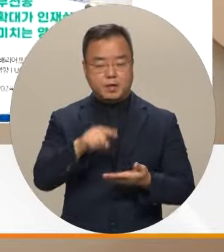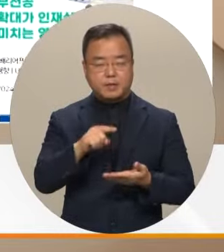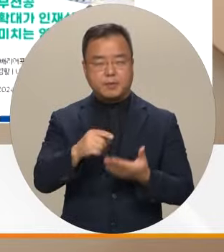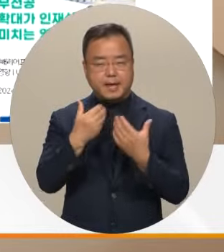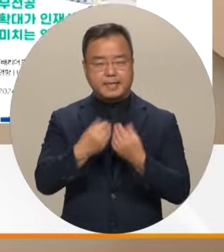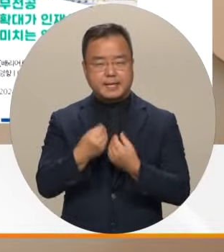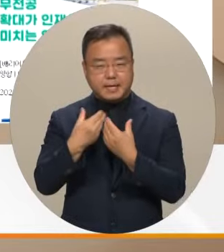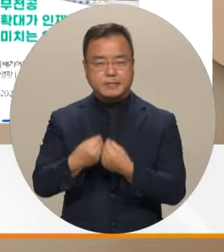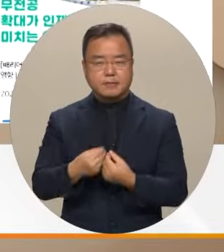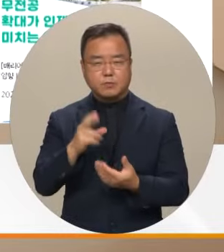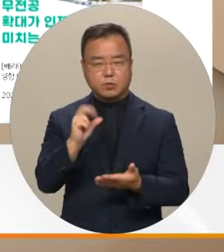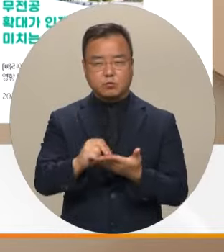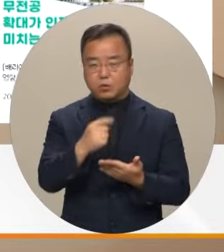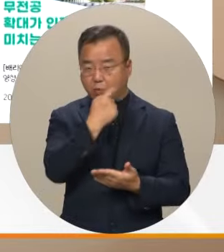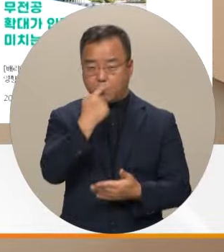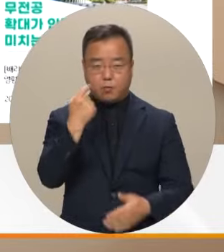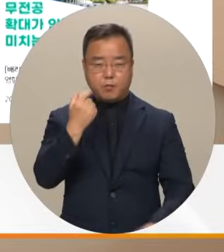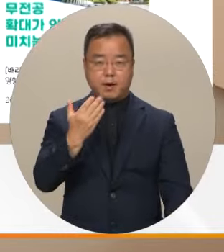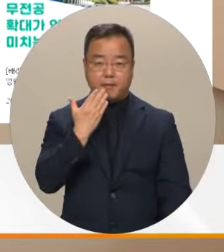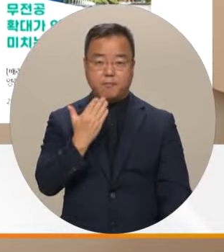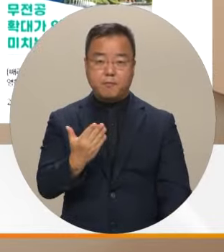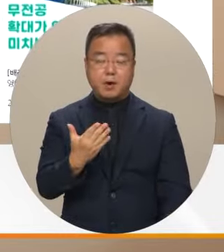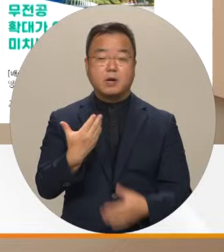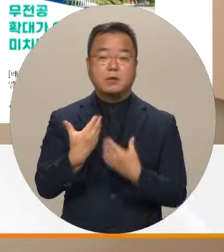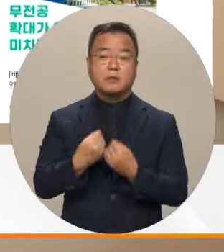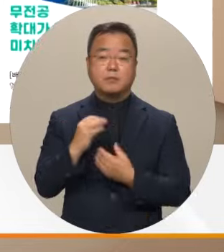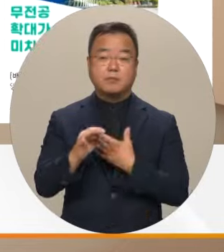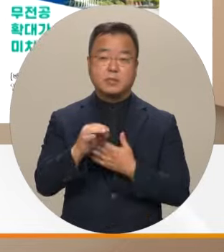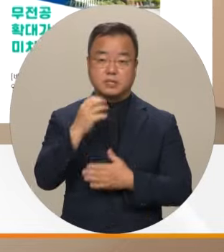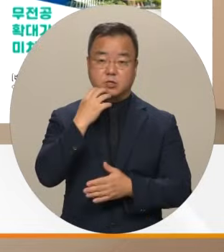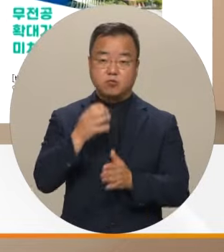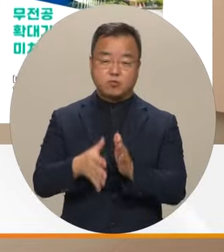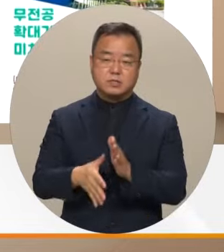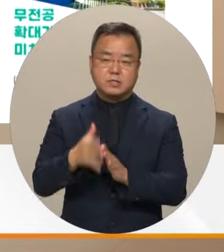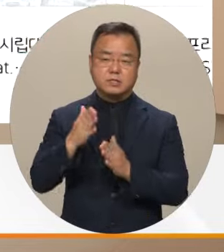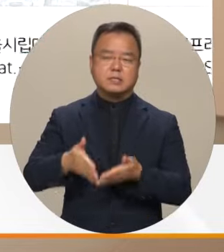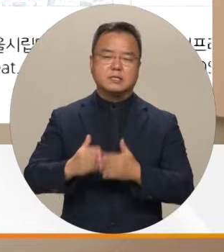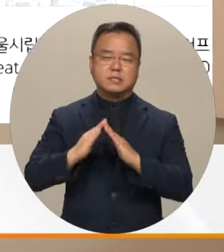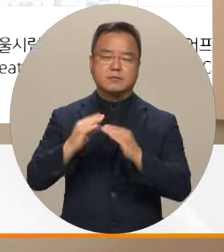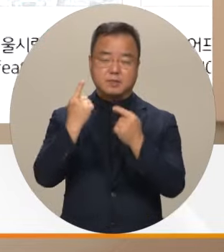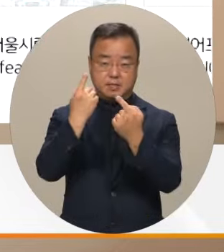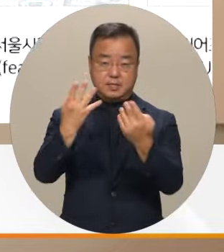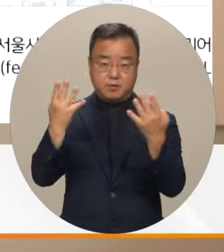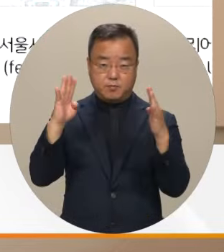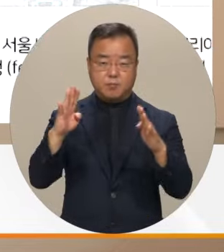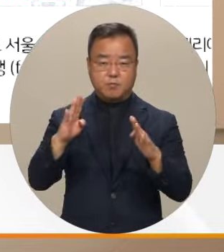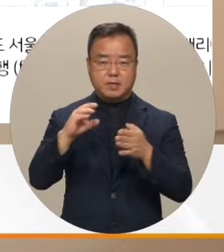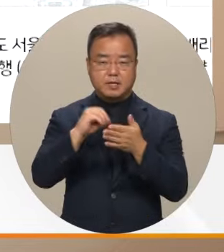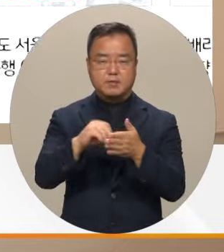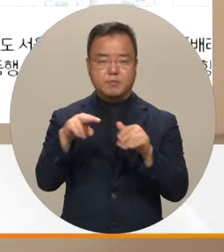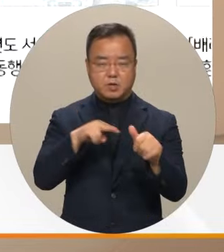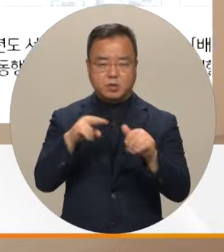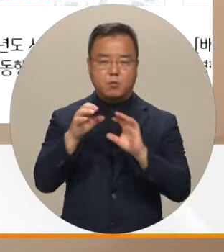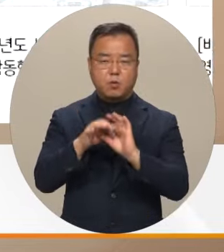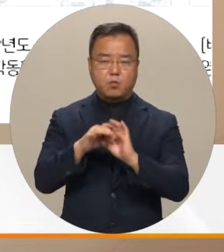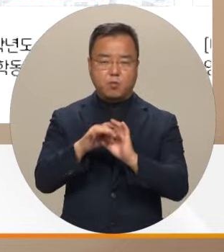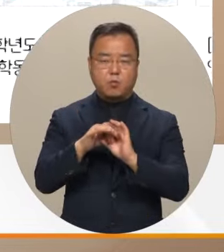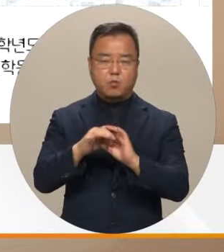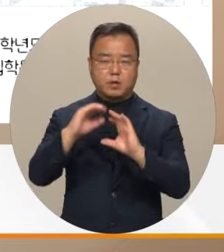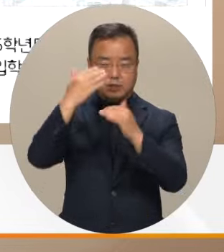저희가 참고할 수 있는데 어 대표적으로 뭐 시립대학교 같은 경우는 는 어 입학 정보 입학 관련